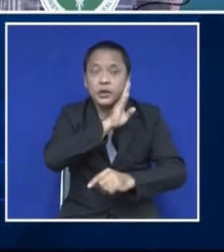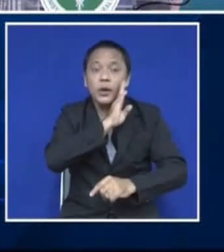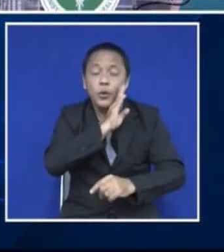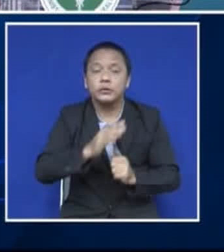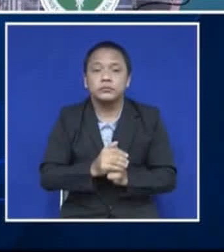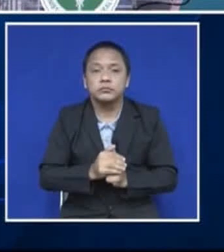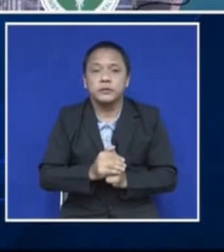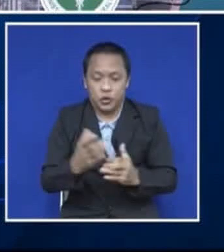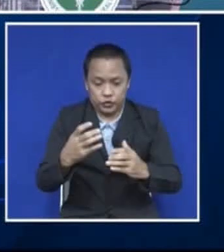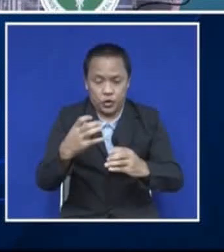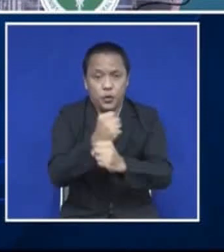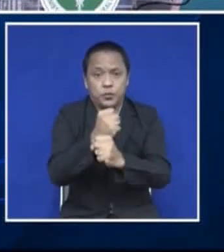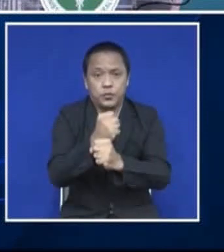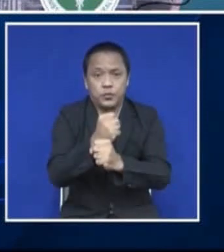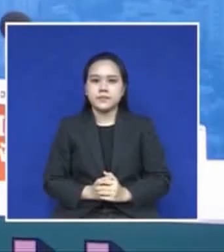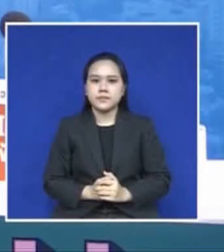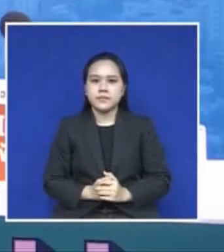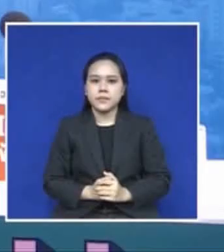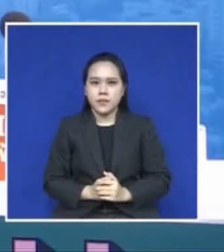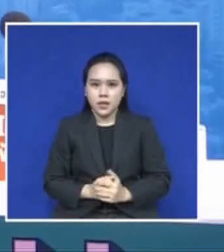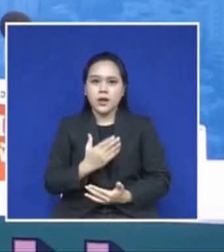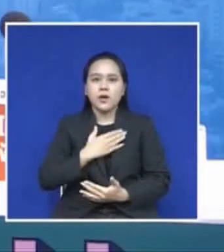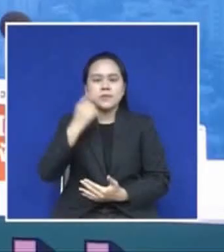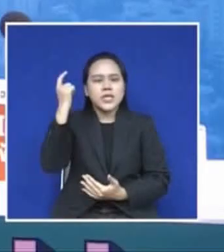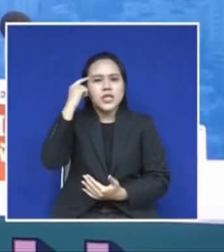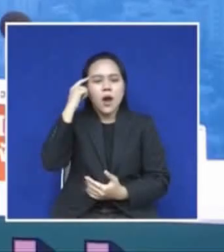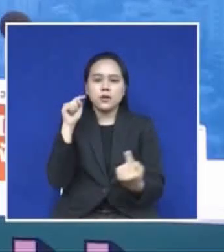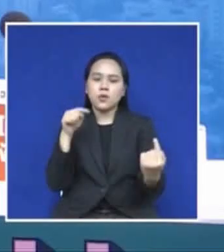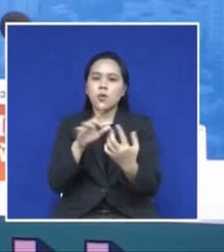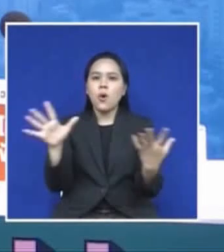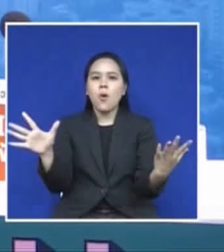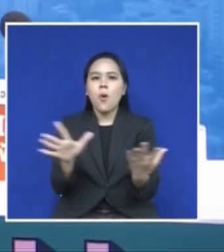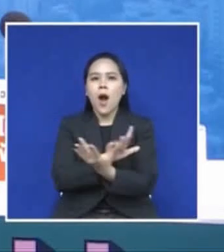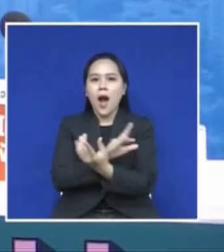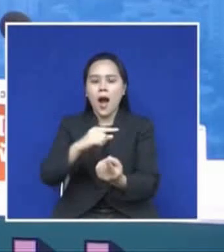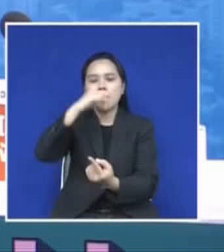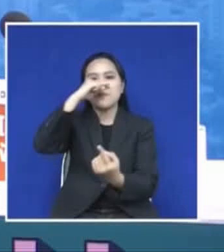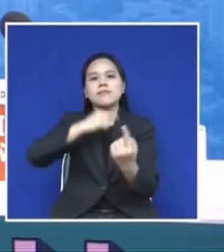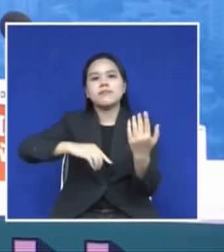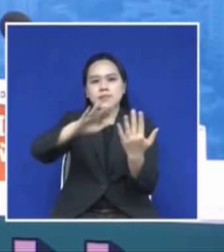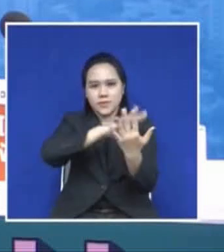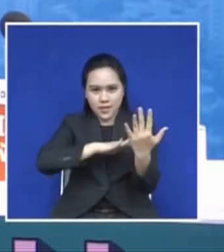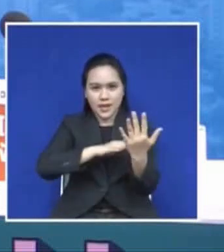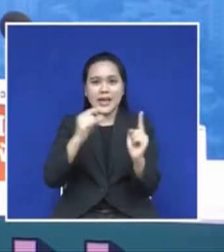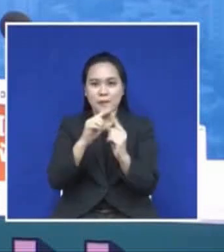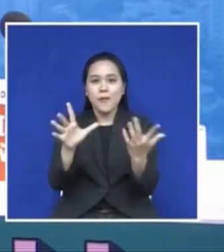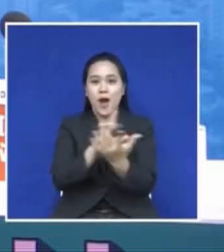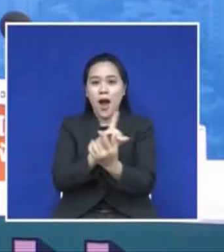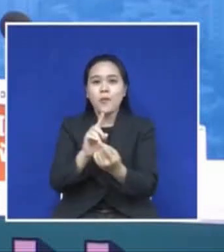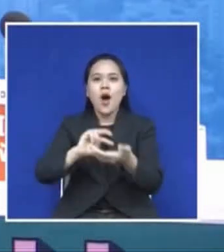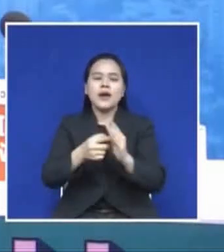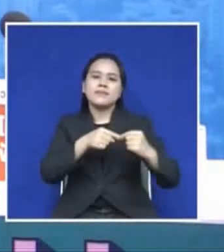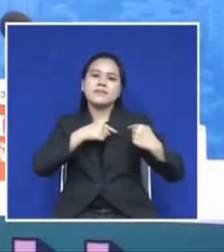นี่ยังไม่ใช่การระบาดรักสองเป็นการระบาดระลอกใหม่เท่านั้นแหละคุณโก้คุณผู้ชมแล้วก็ลงขึ้นมาทวีสิงห์อันนี้ต้องใช้คำอธิบาย